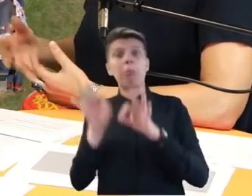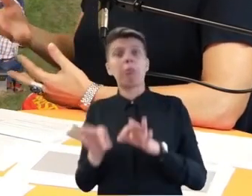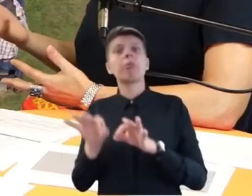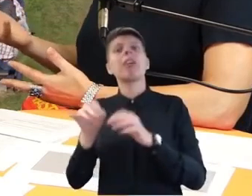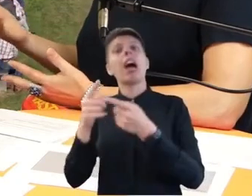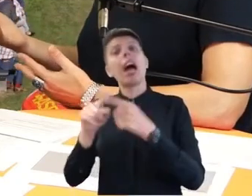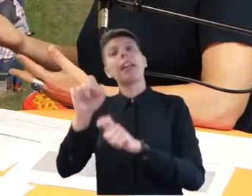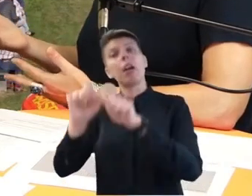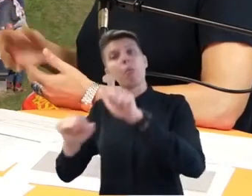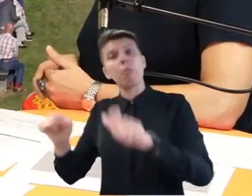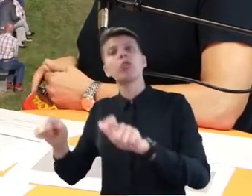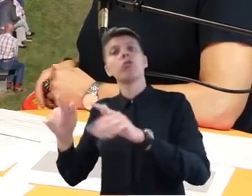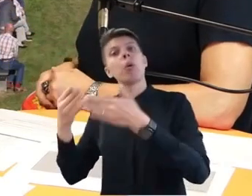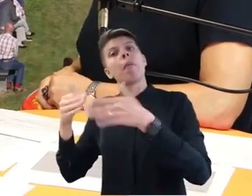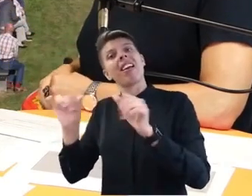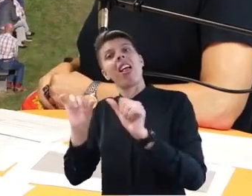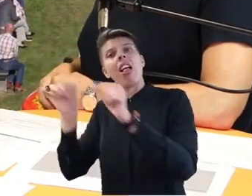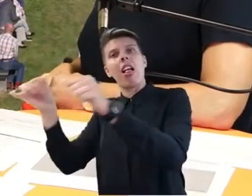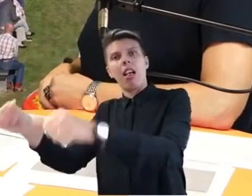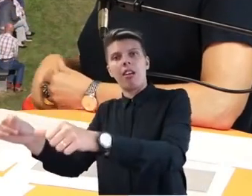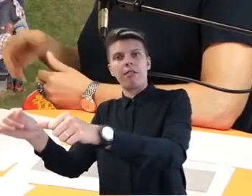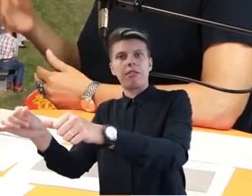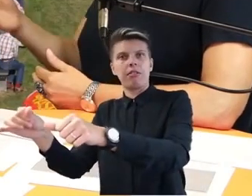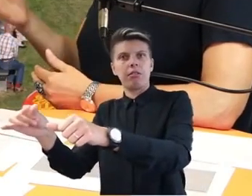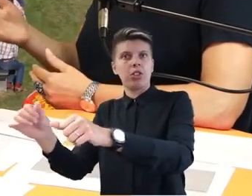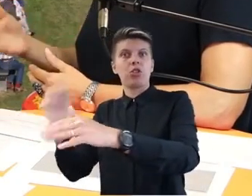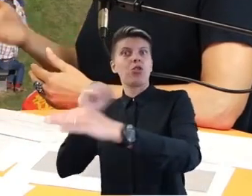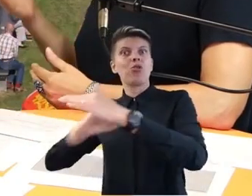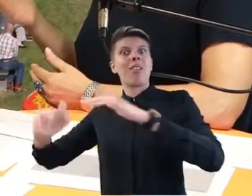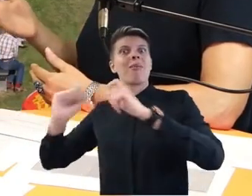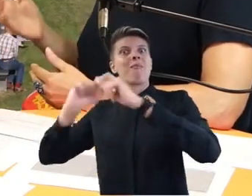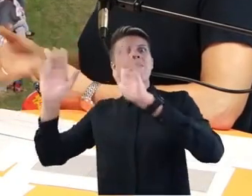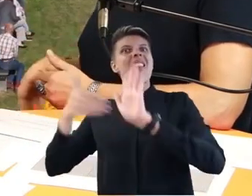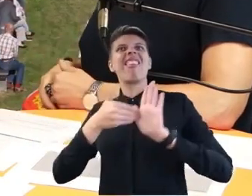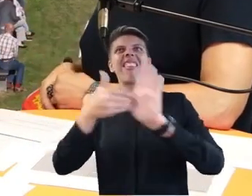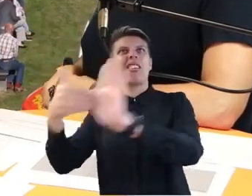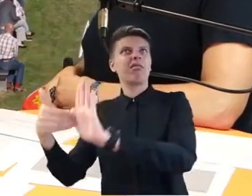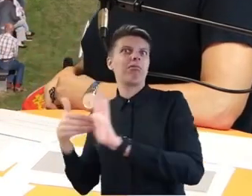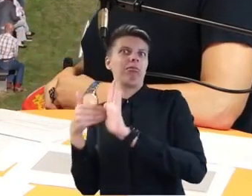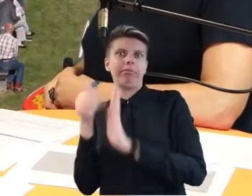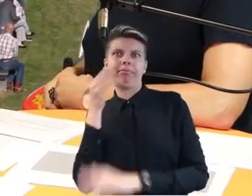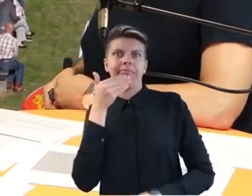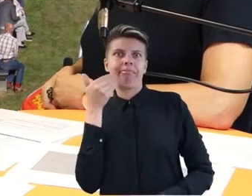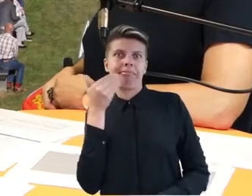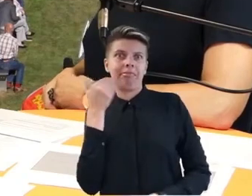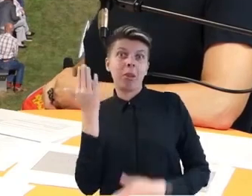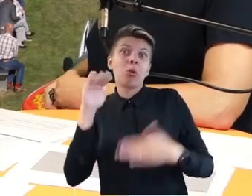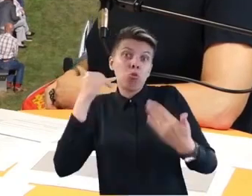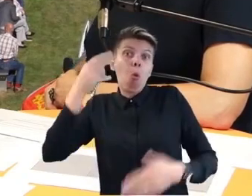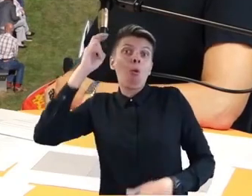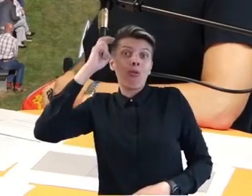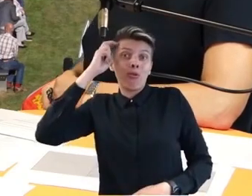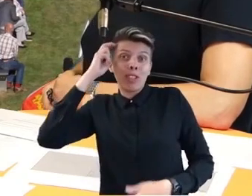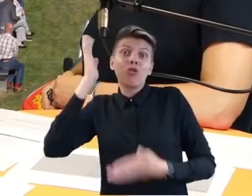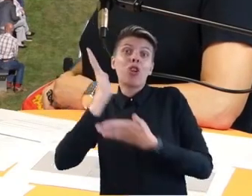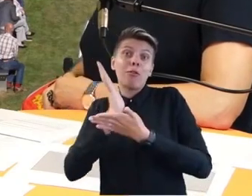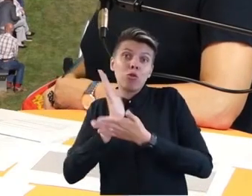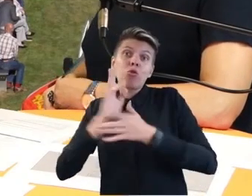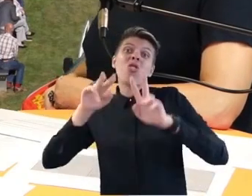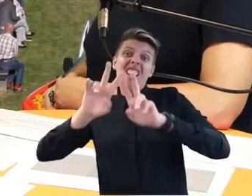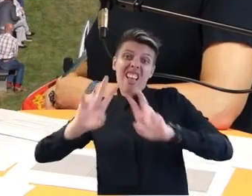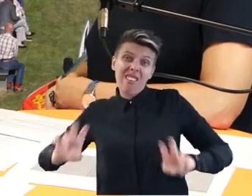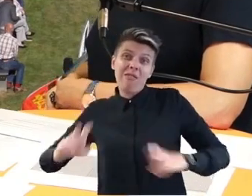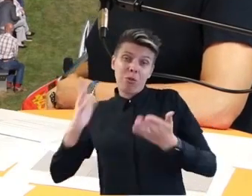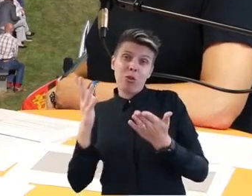das ist eben auch nicht so bildgewaltig aber es ist wissenschaftlich erforscht dass es genau das verhalten ist genau einmal